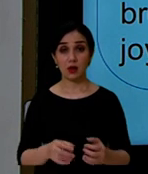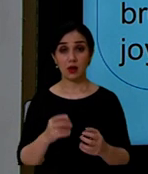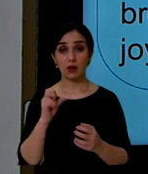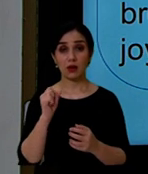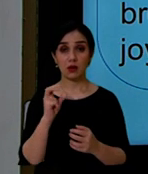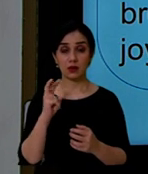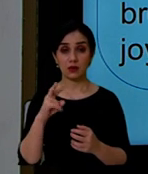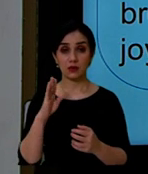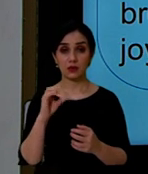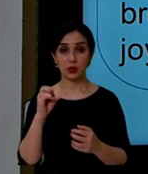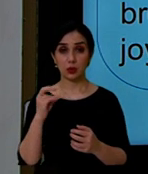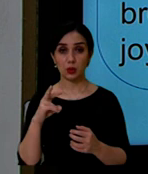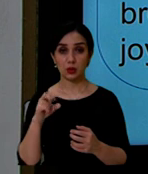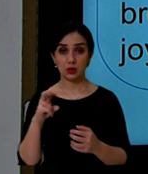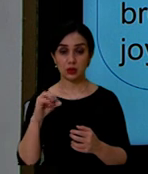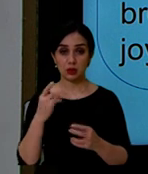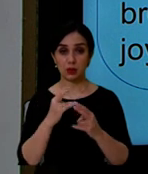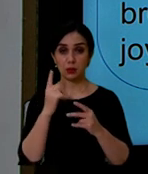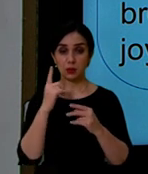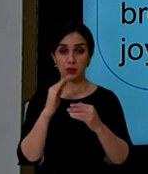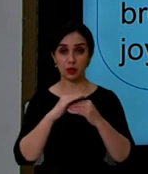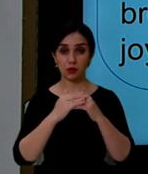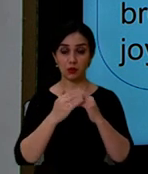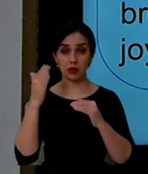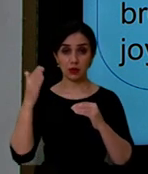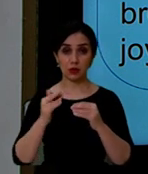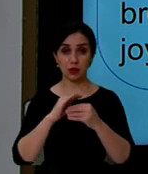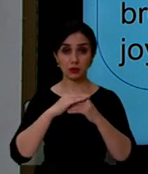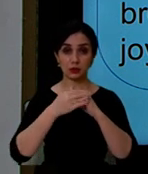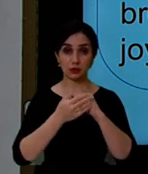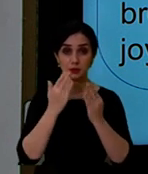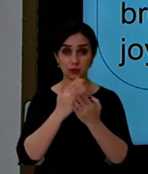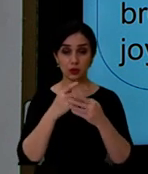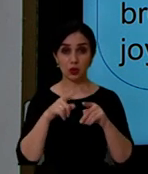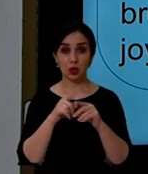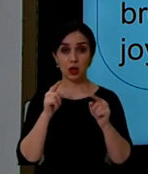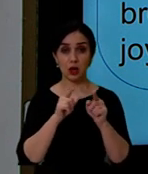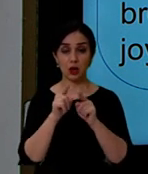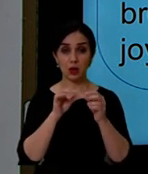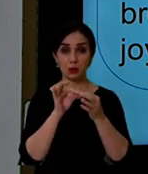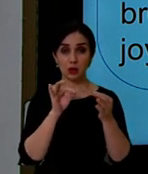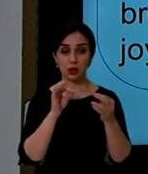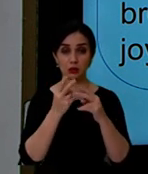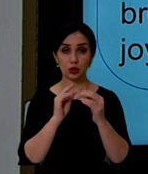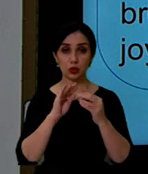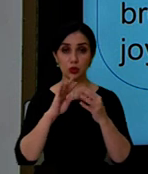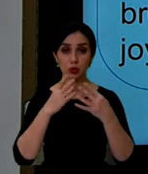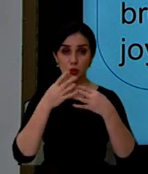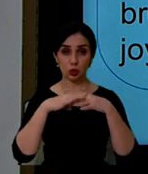Alveolalarning devori bir qavat epiteliydan iborat bo'lib, kapillarlar to'ri bilan